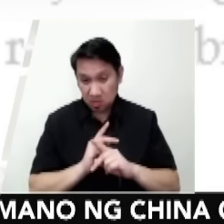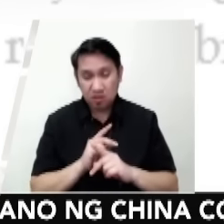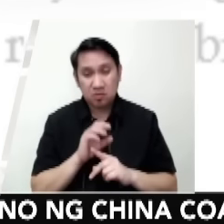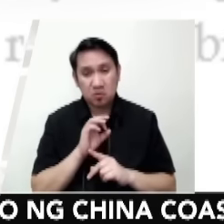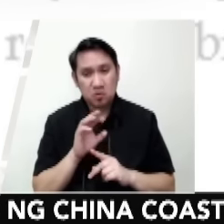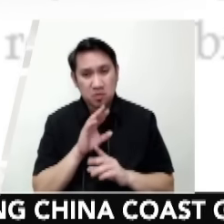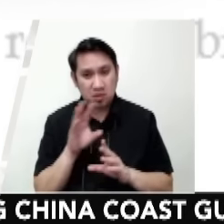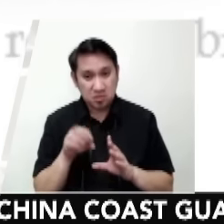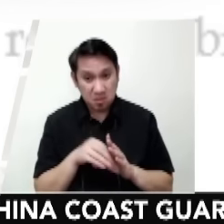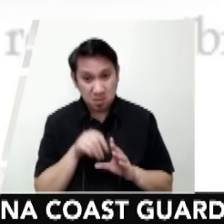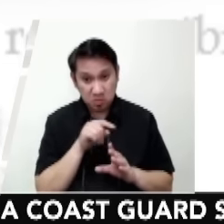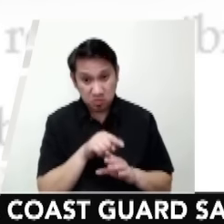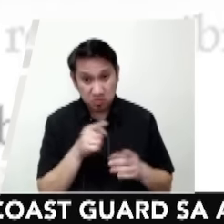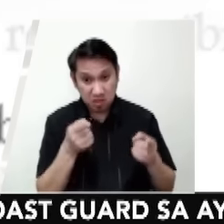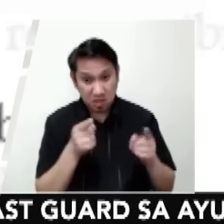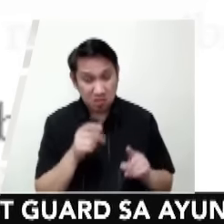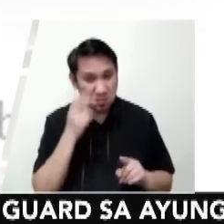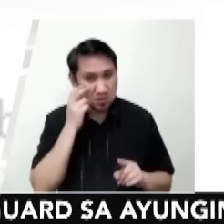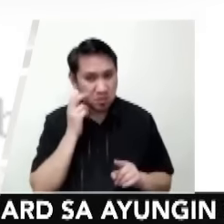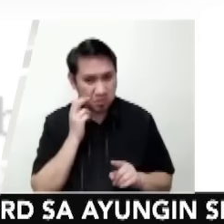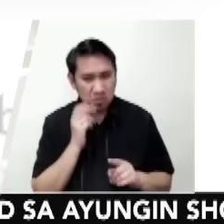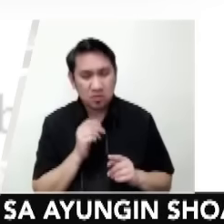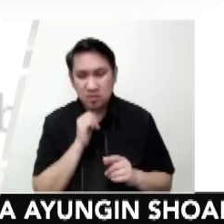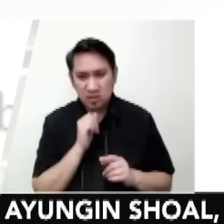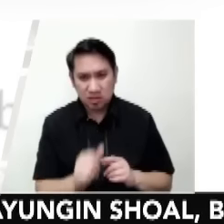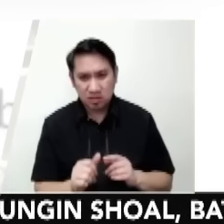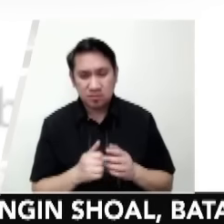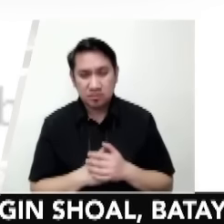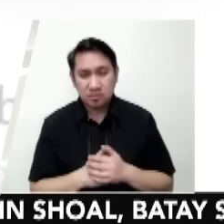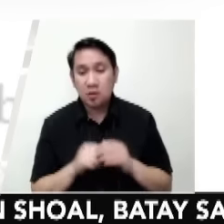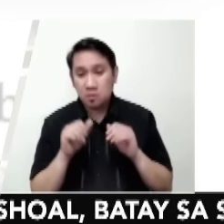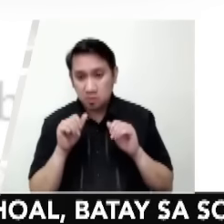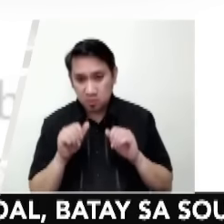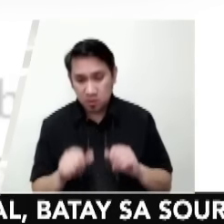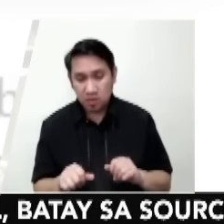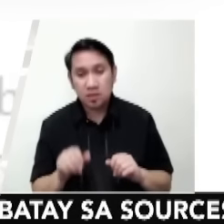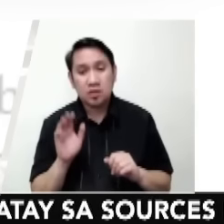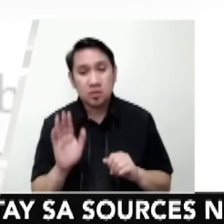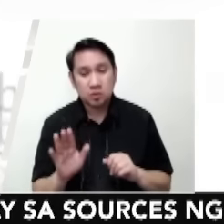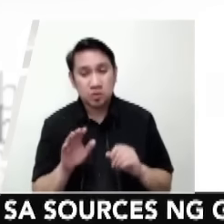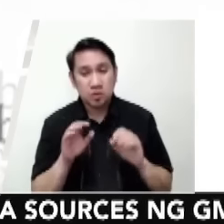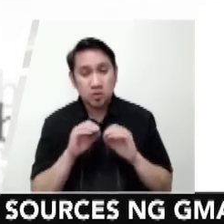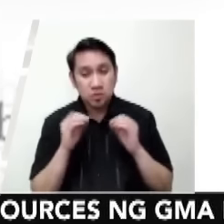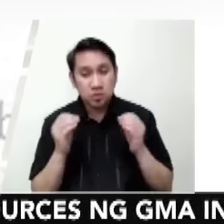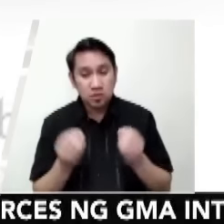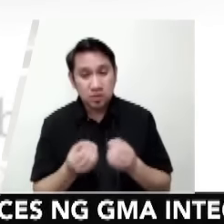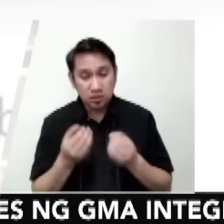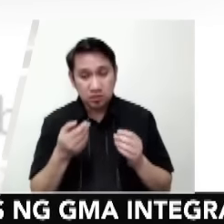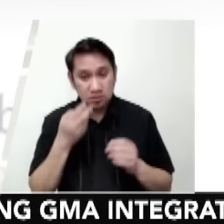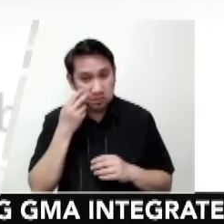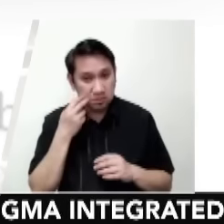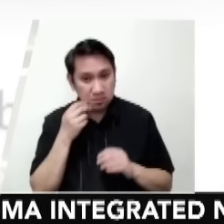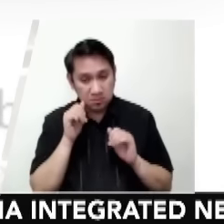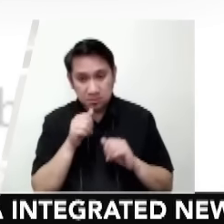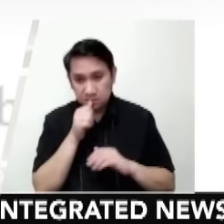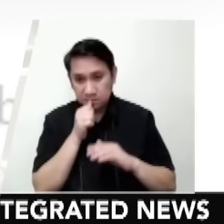sa mga krimen sa kanyang nasasakupan. Maari naman anya maisagawa ang mga organisadong krimen ng patago. Hindi anya